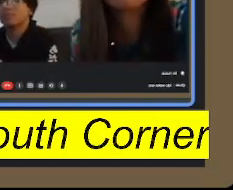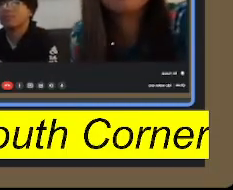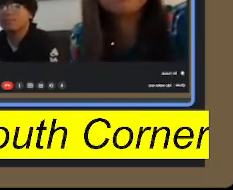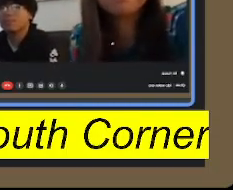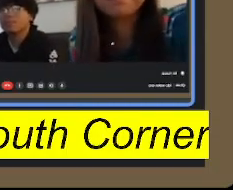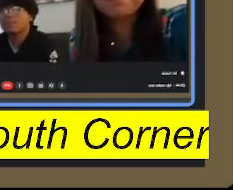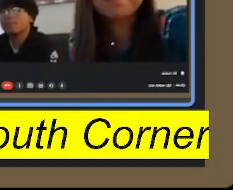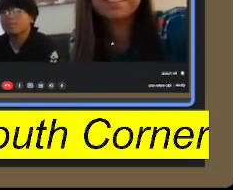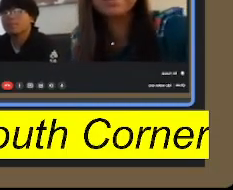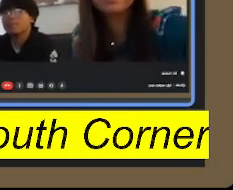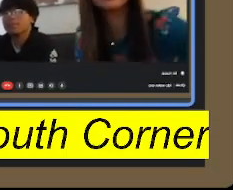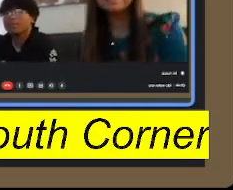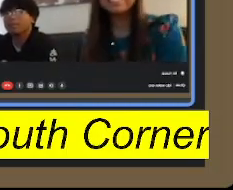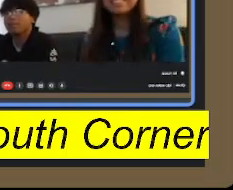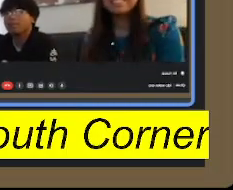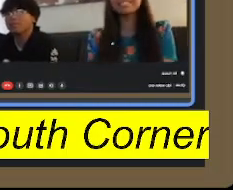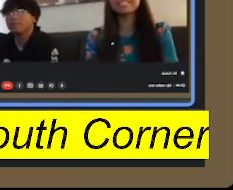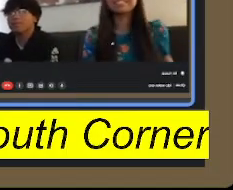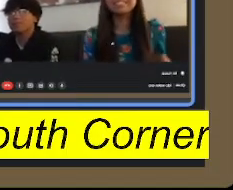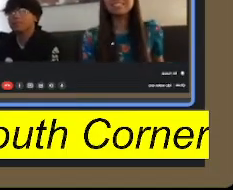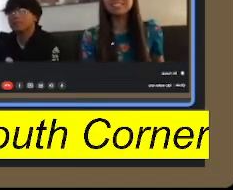oras dyan ngayon, Faye?